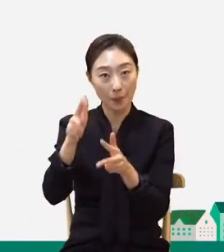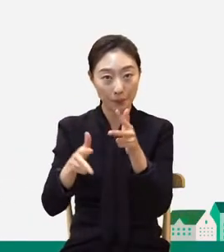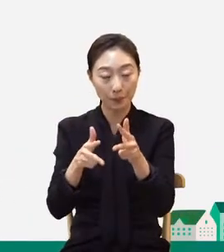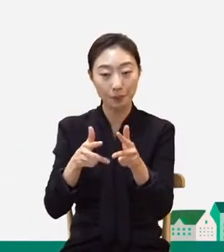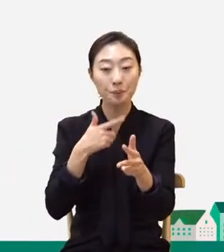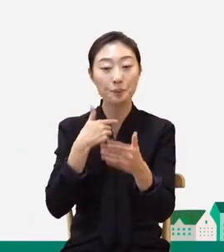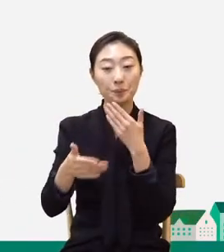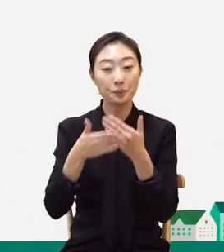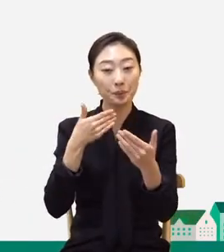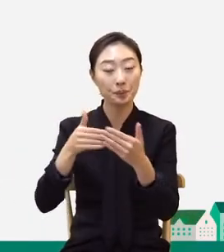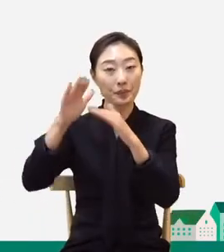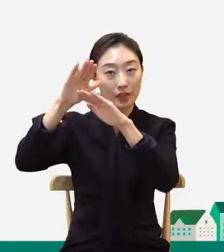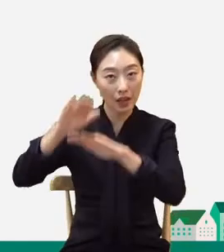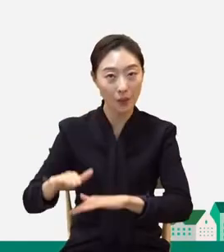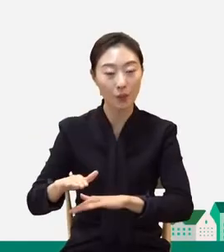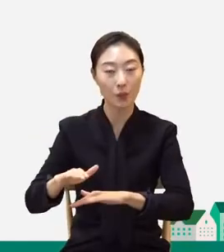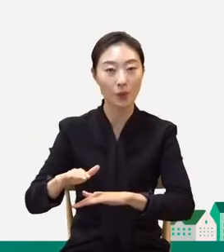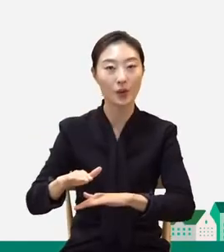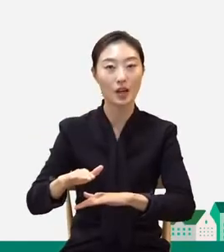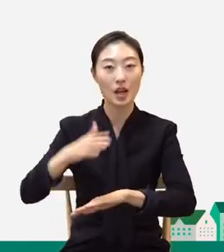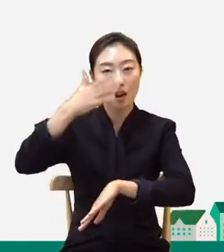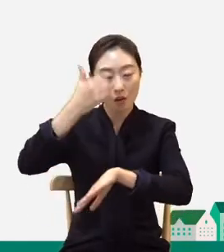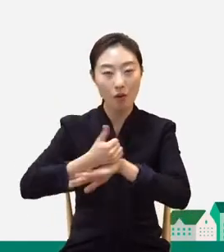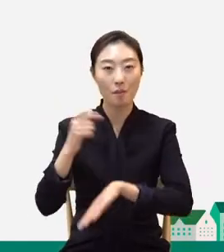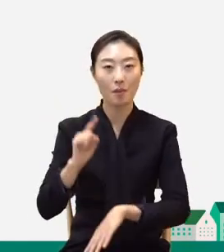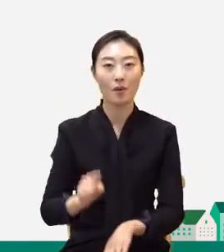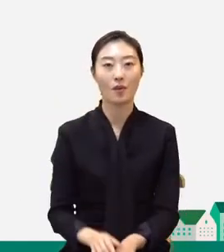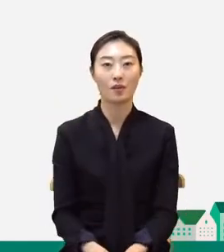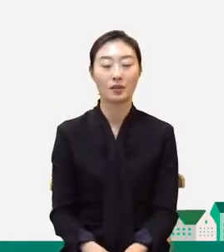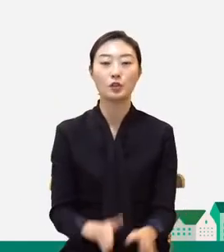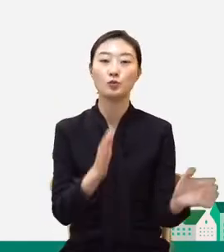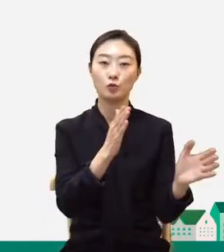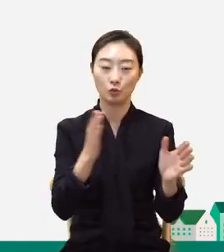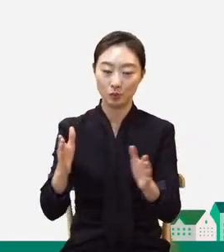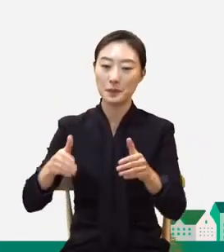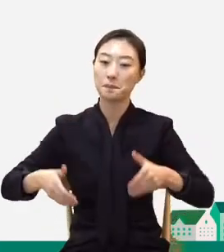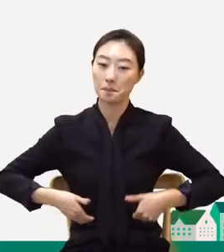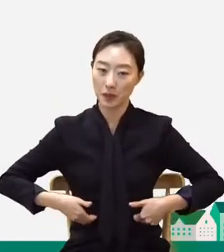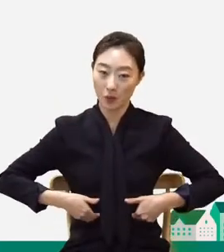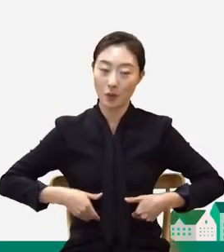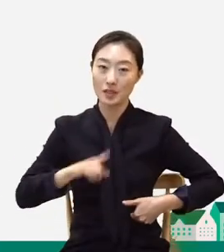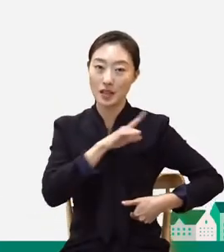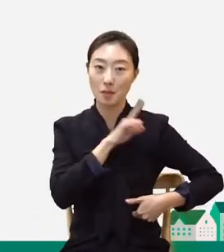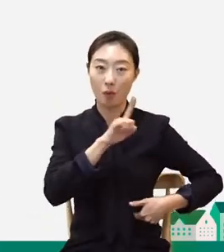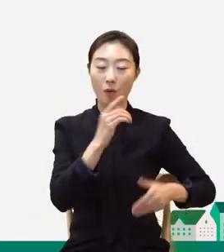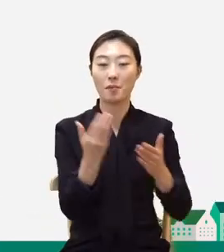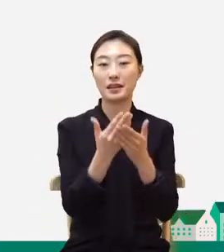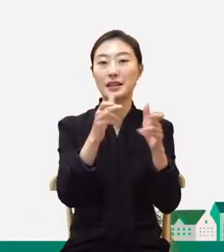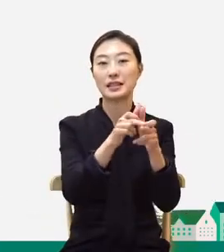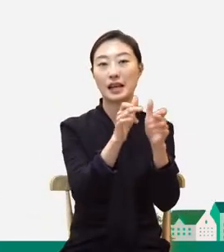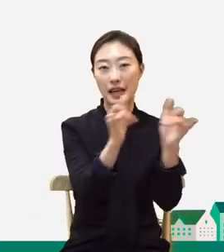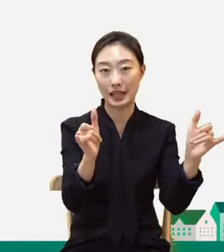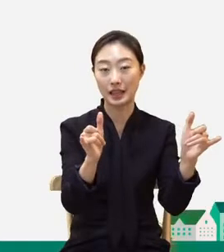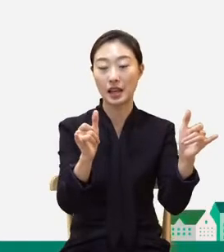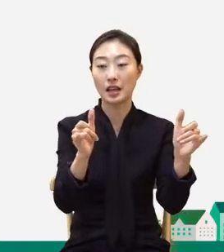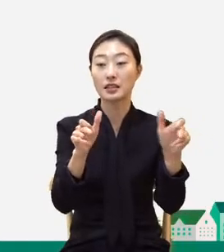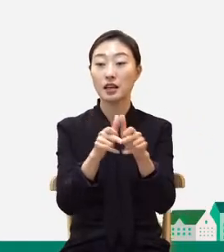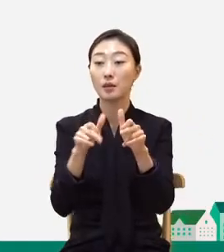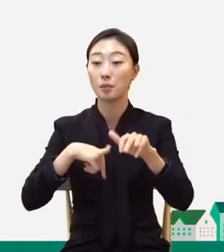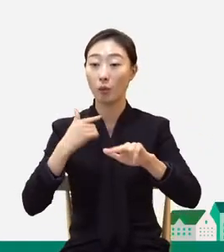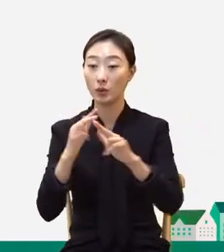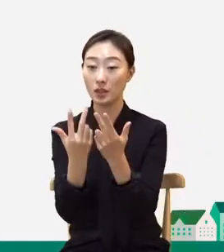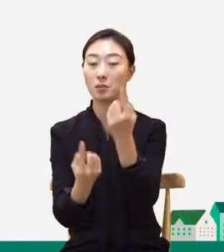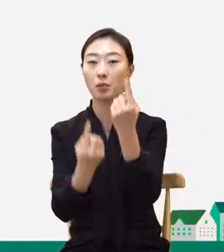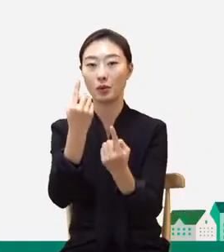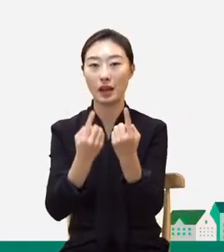안에서 저희의 어떤 경험한 결론은 준비가 필요한 거는 발달장애인이나 장애인 당사자가 아니라 실제